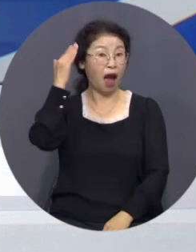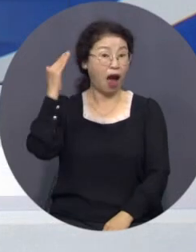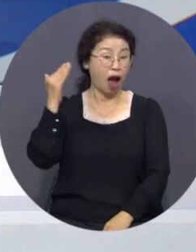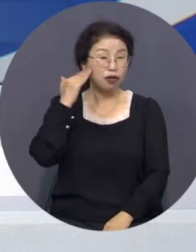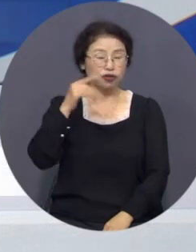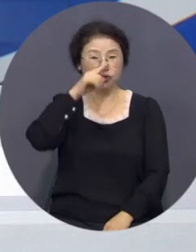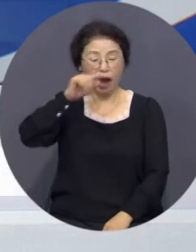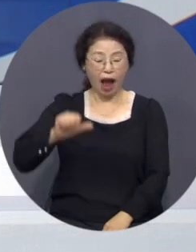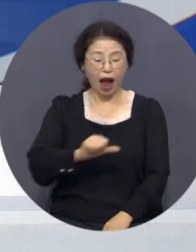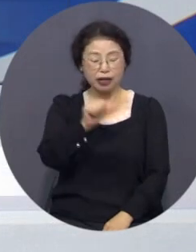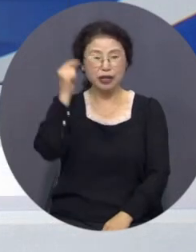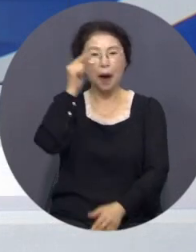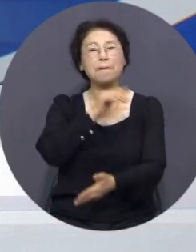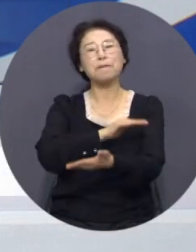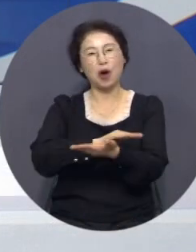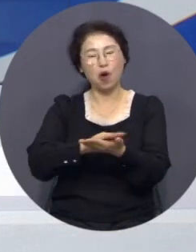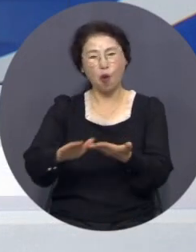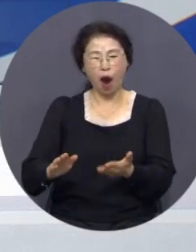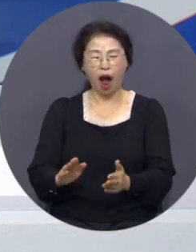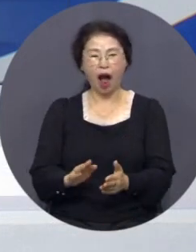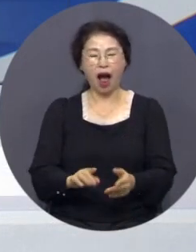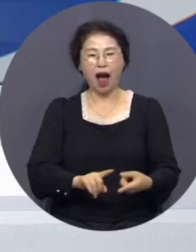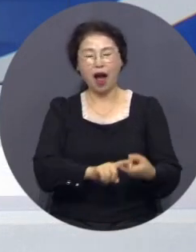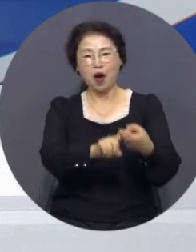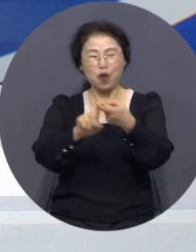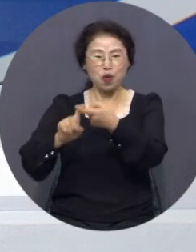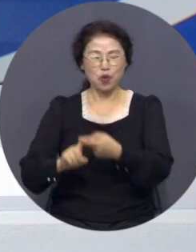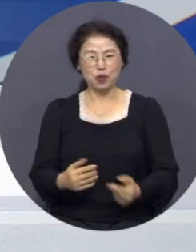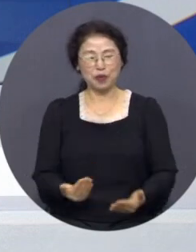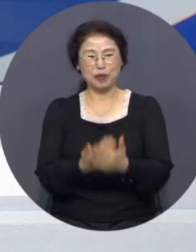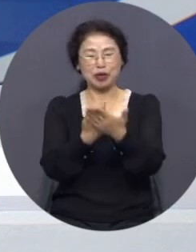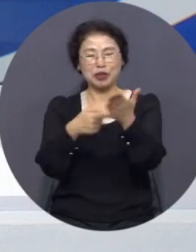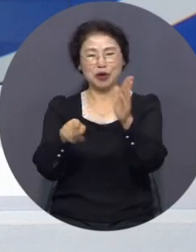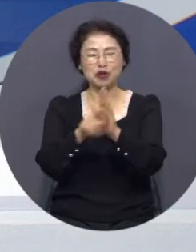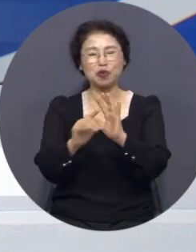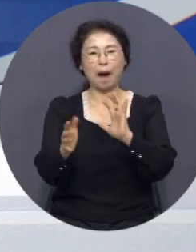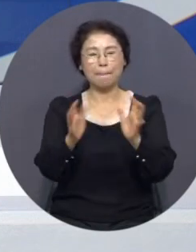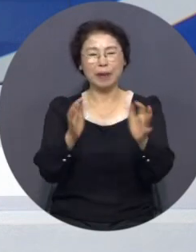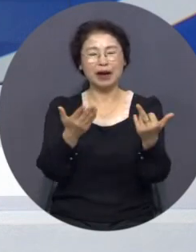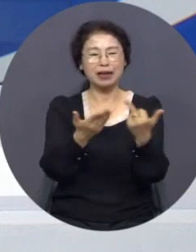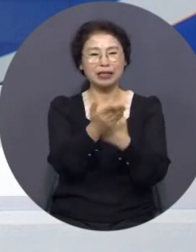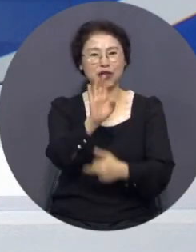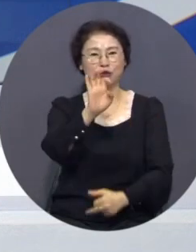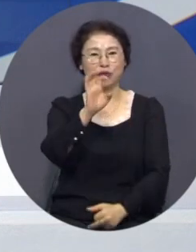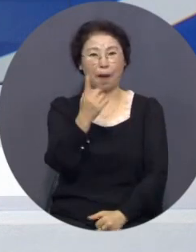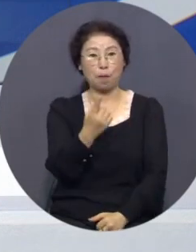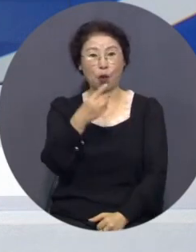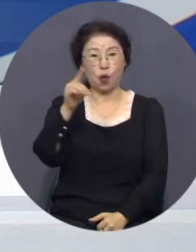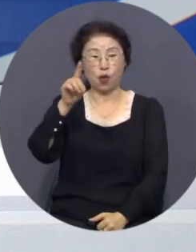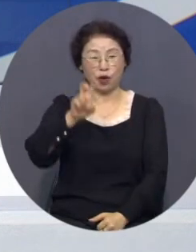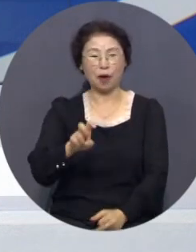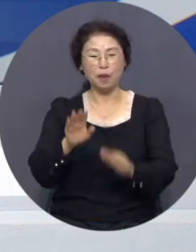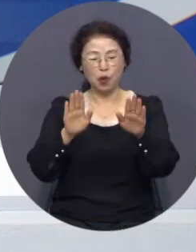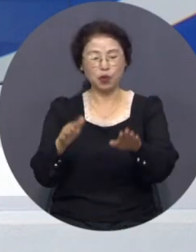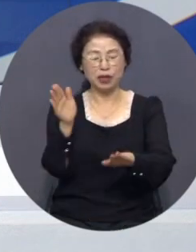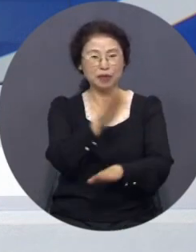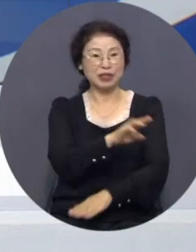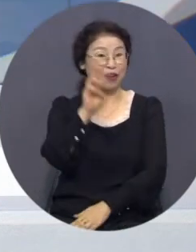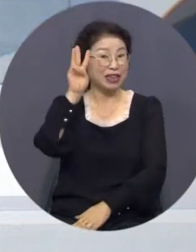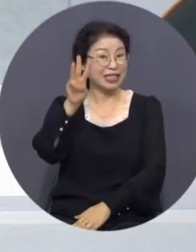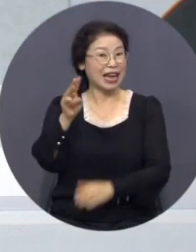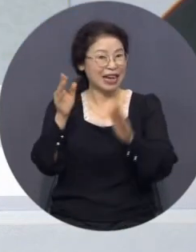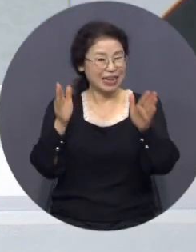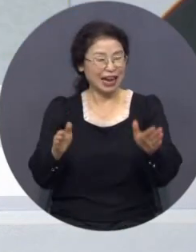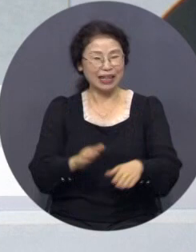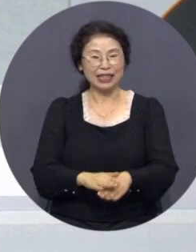한반도와 동아시아 지역의 평화와 공동 번영을 모색하기 위한 제주 포럼이 오늘부터 사흘 동안 열리는데요.